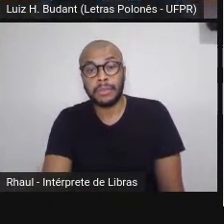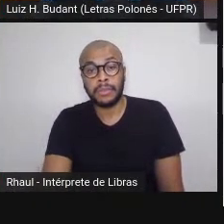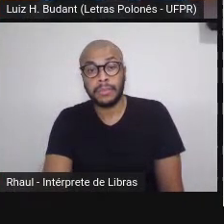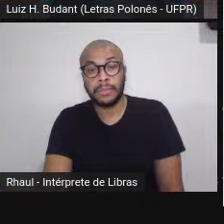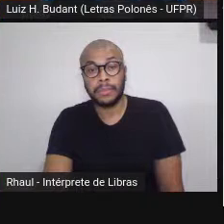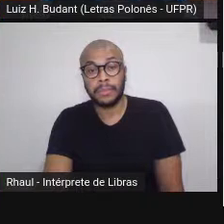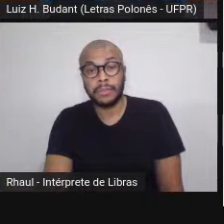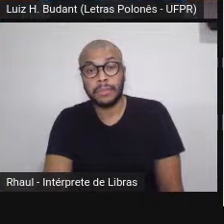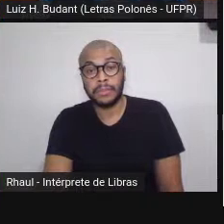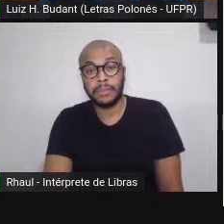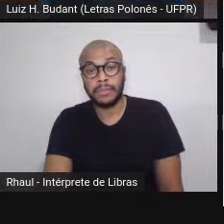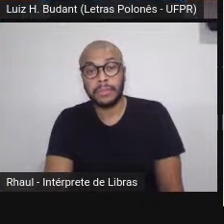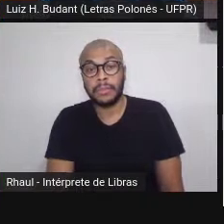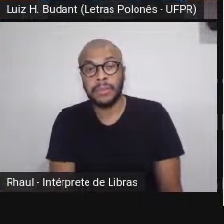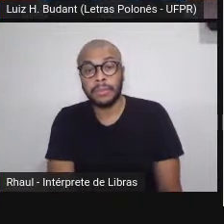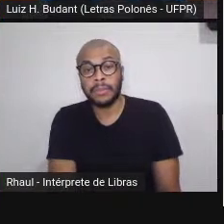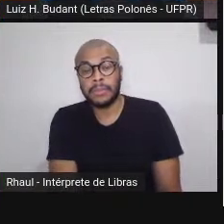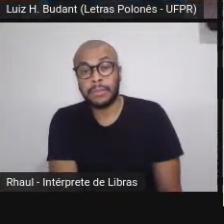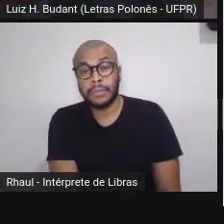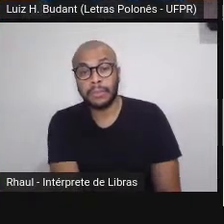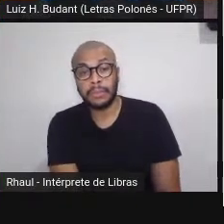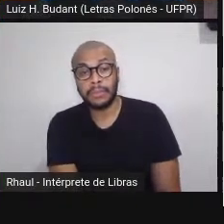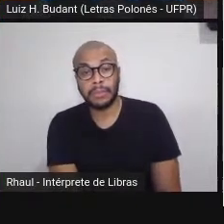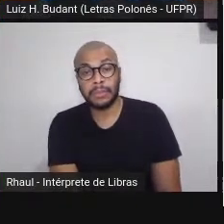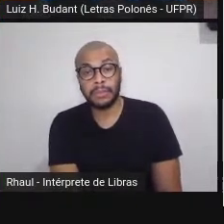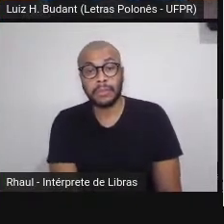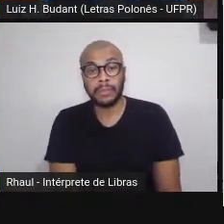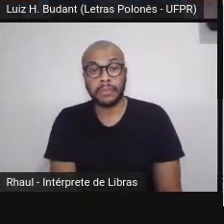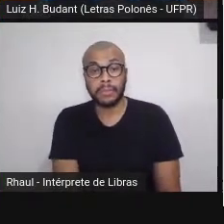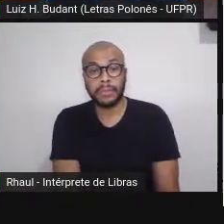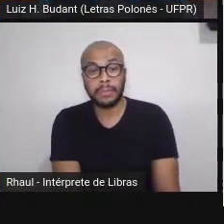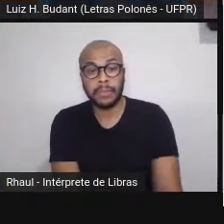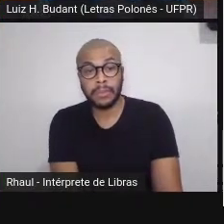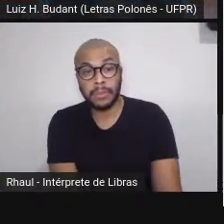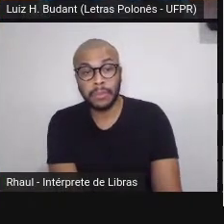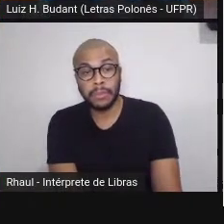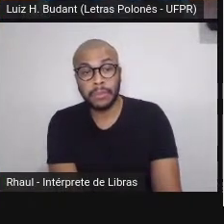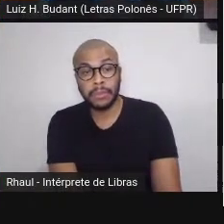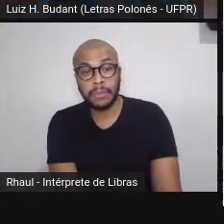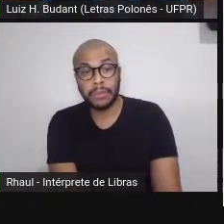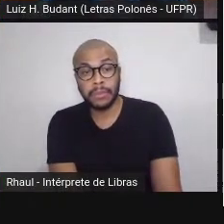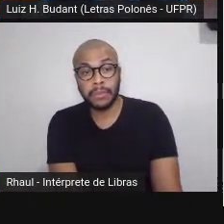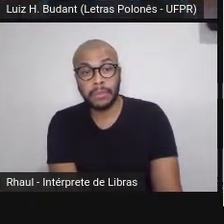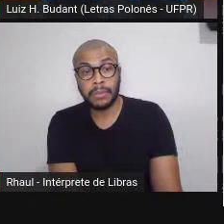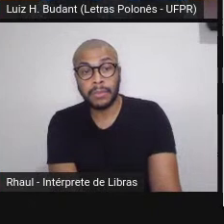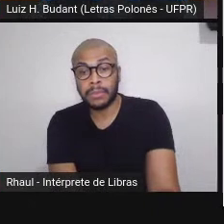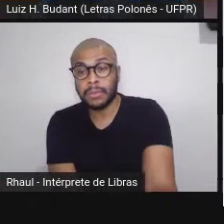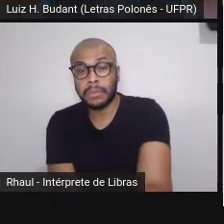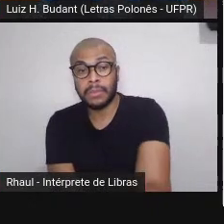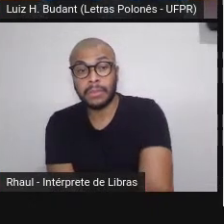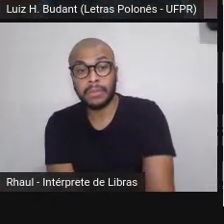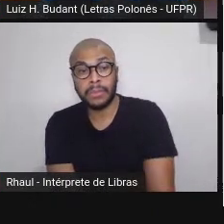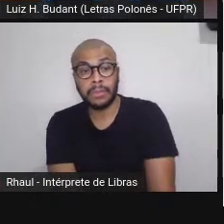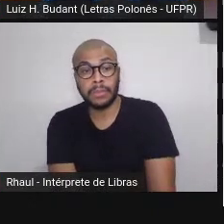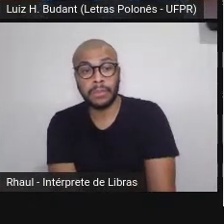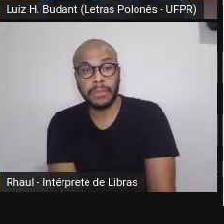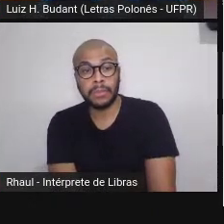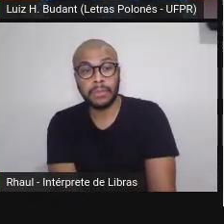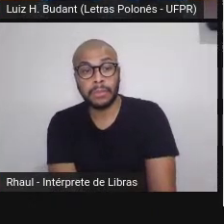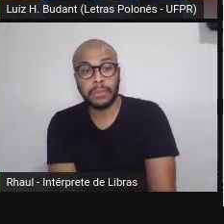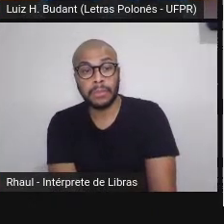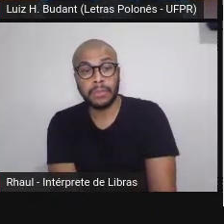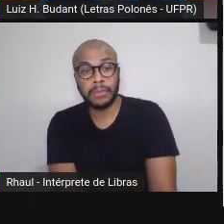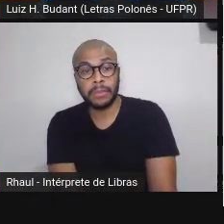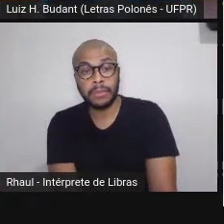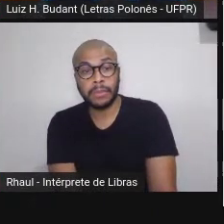deklinować nazwiska. To jest pan Nowicki, nie ma Nowickiego. Kupuję prezent komu? Panu Nowickiemu. Widzę